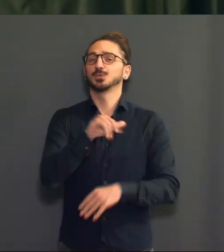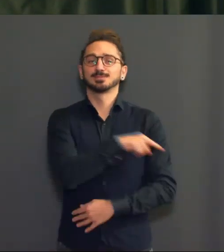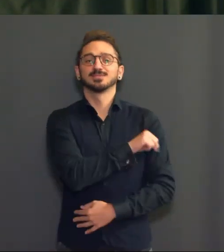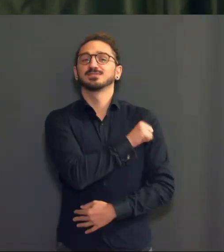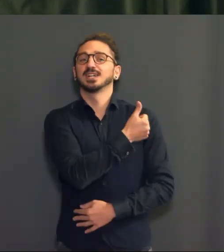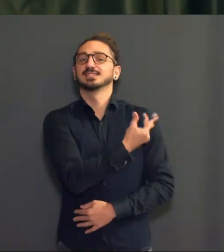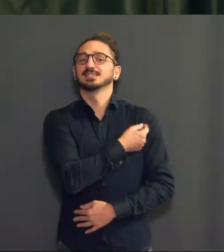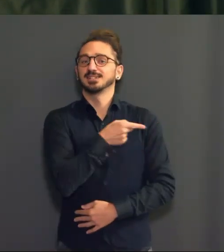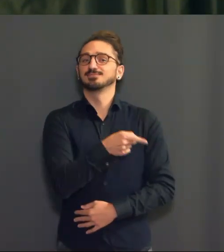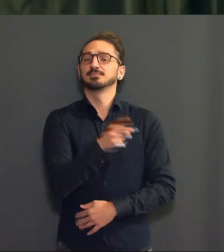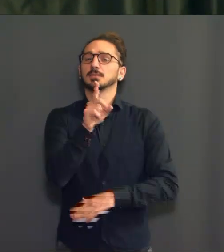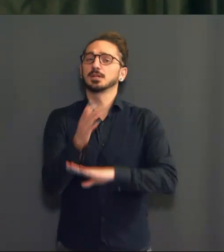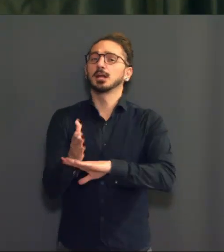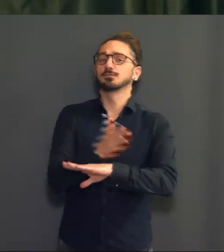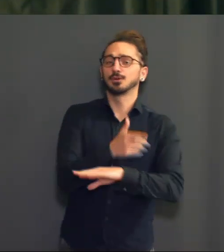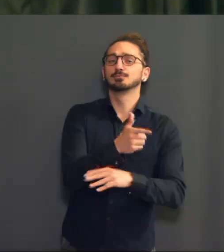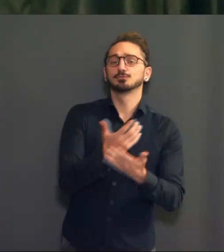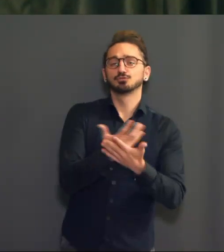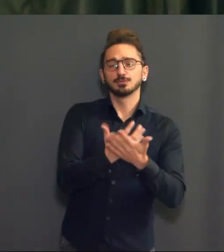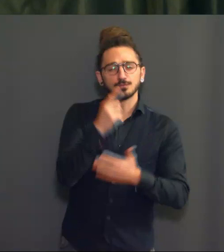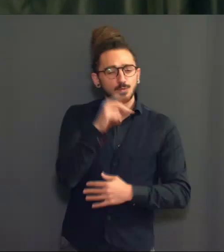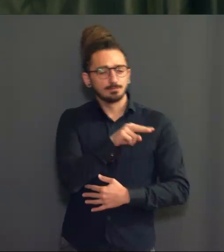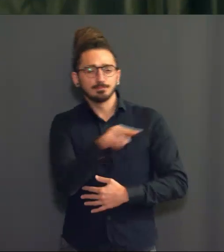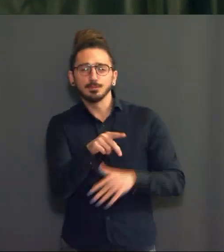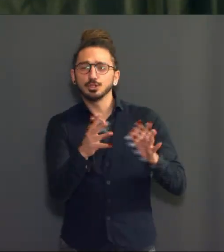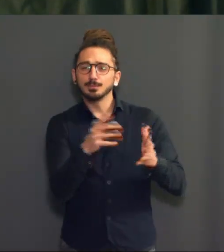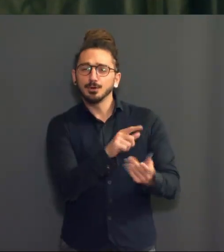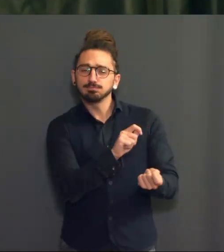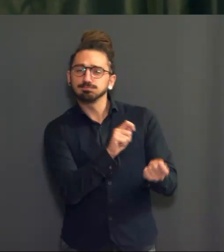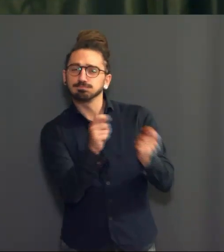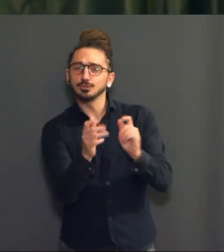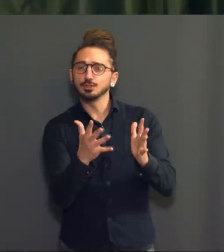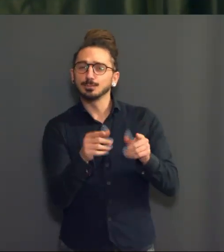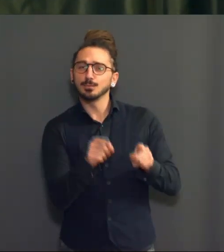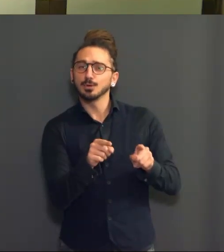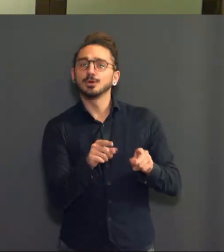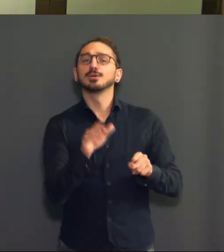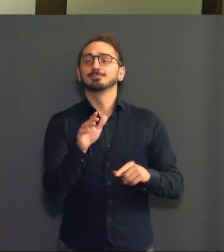sur l'évolution des chiffres. Et je vais passer la parole au docteur Yves Van Latem.